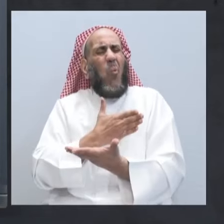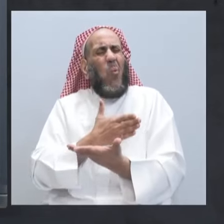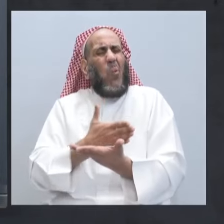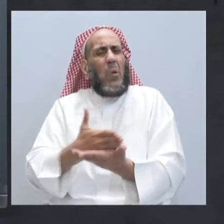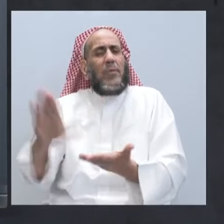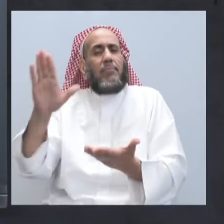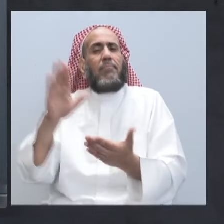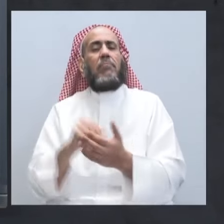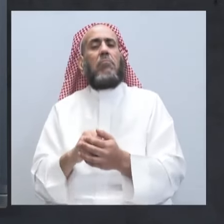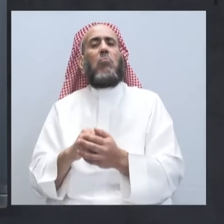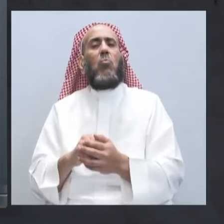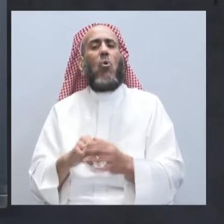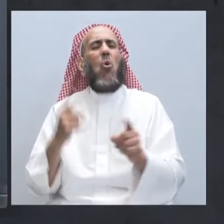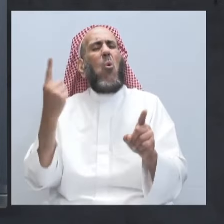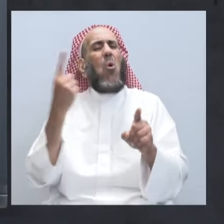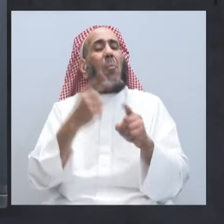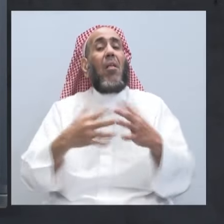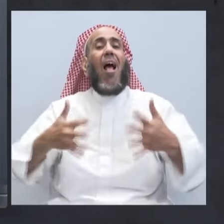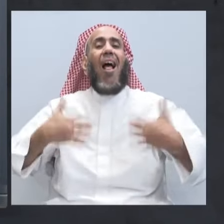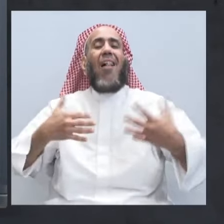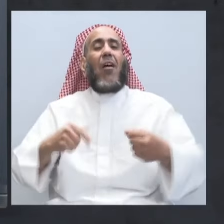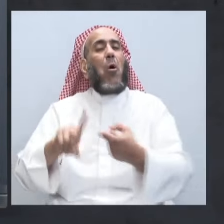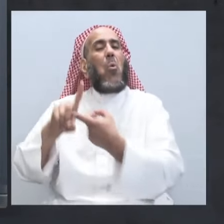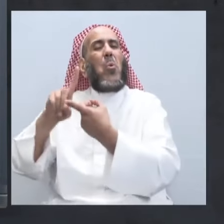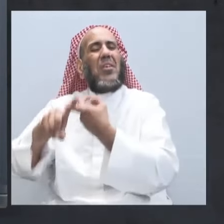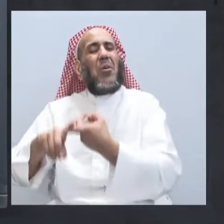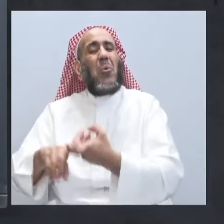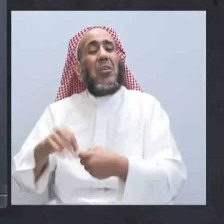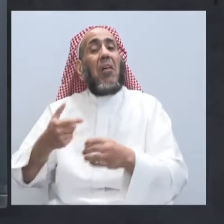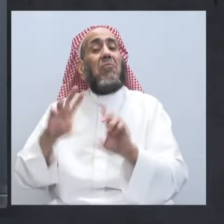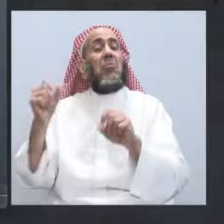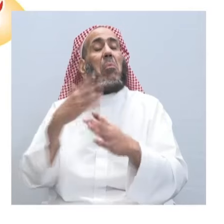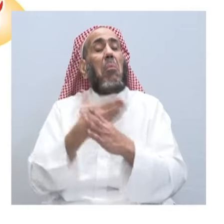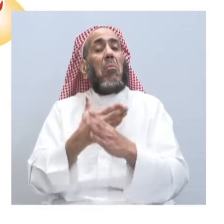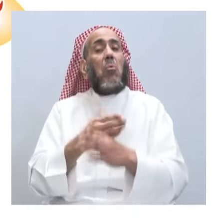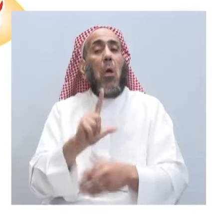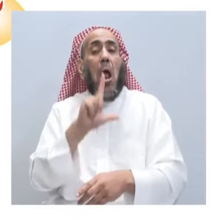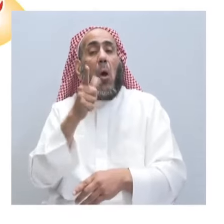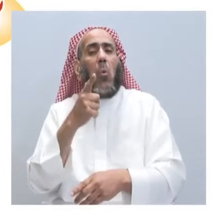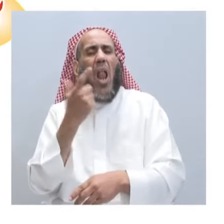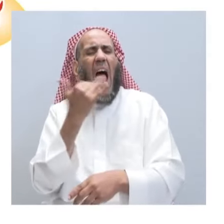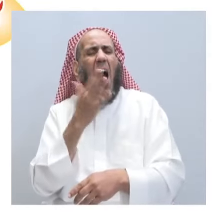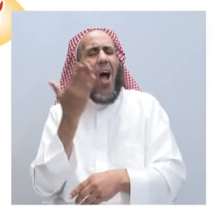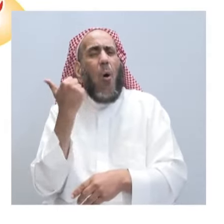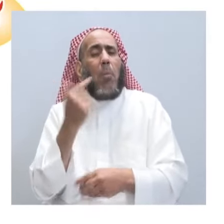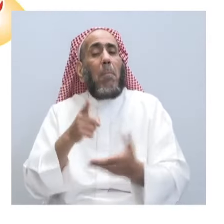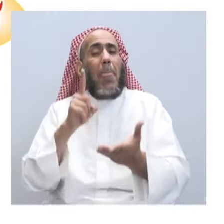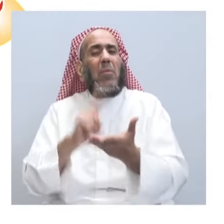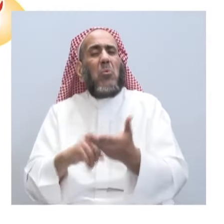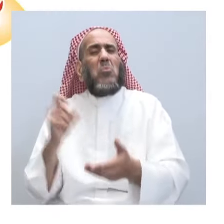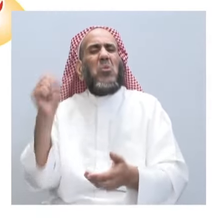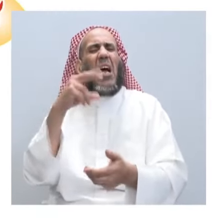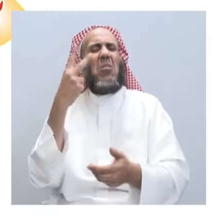تخلو مناسبات الفرح والزواجات لماذا يقولون انه